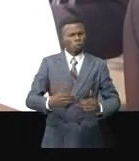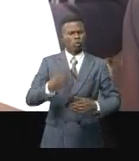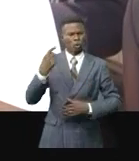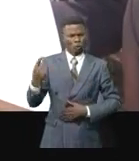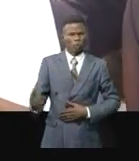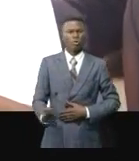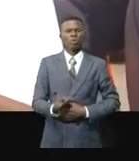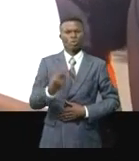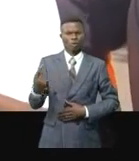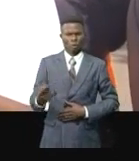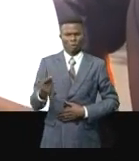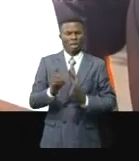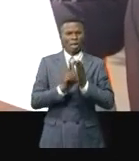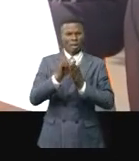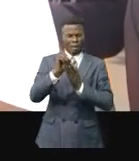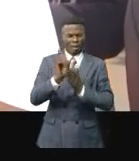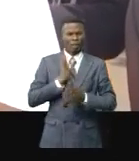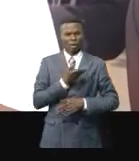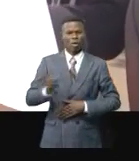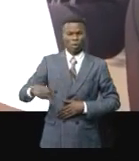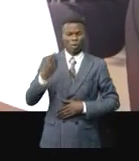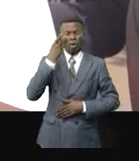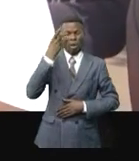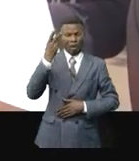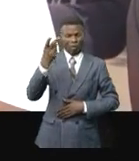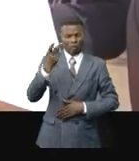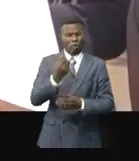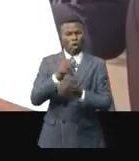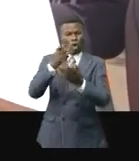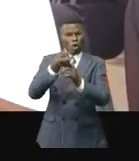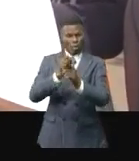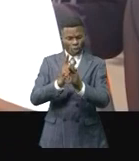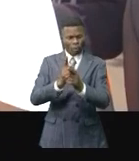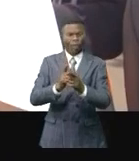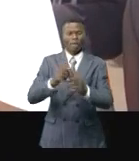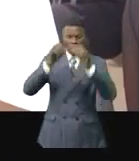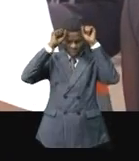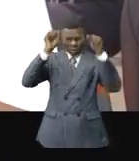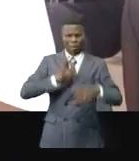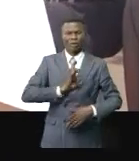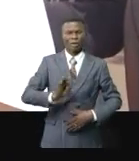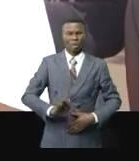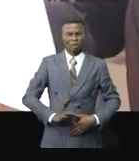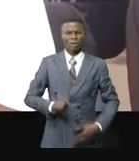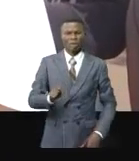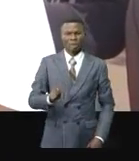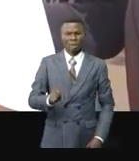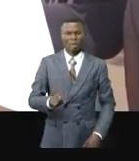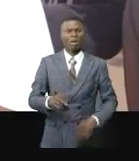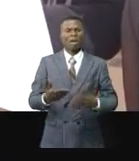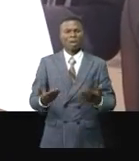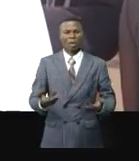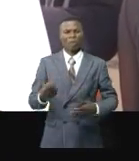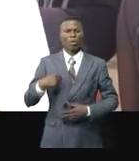de développer la province sous la vision de son Excellence, Monsieur le président de la République, Félix Antoine Tshisekedi